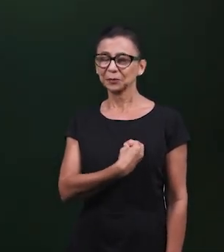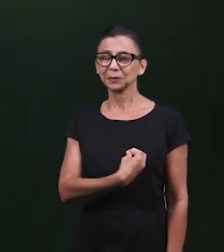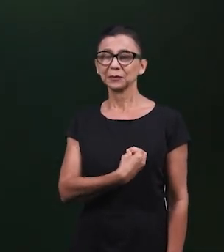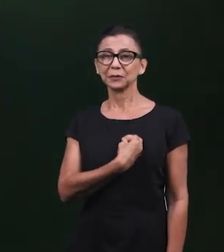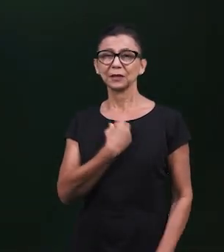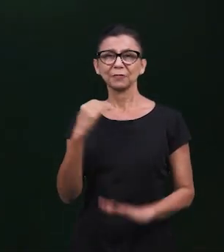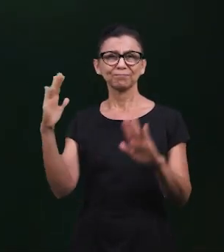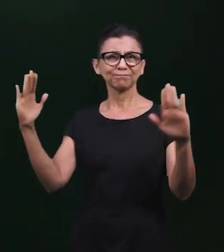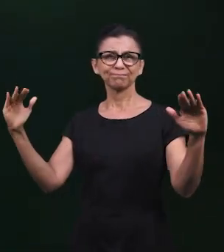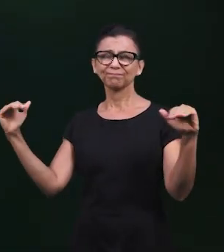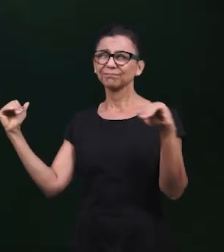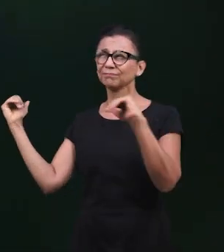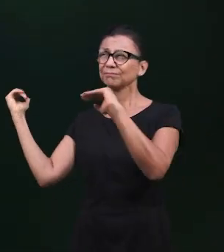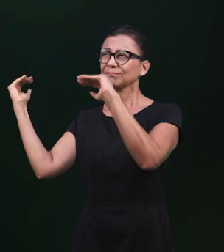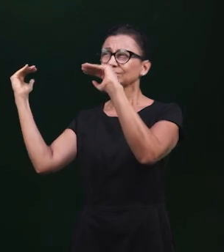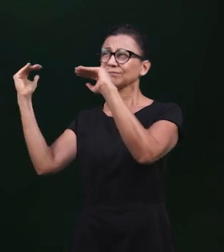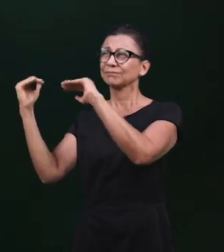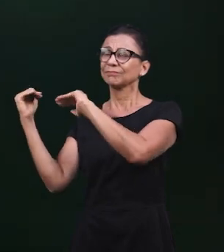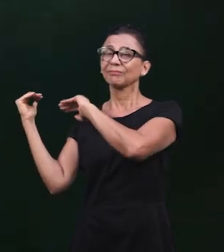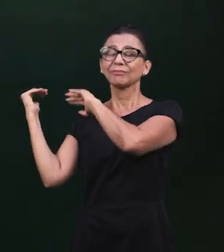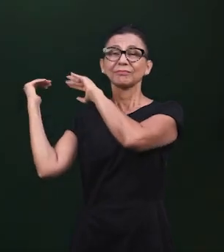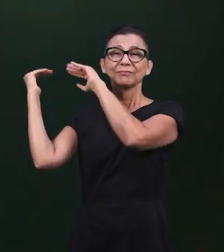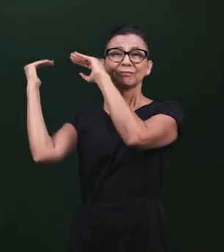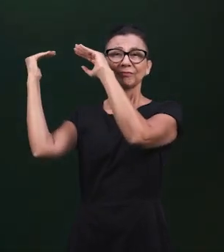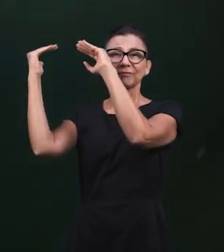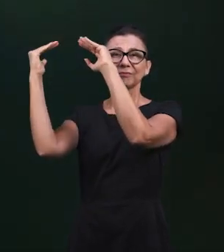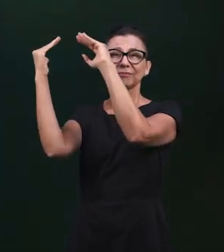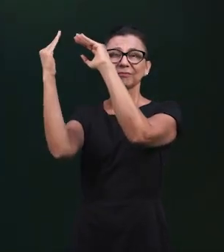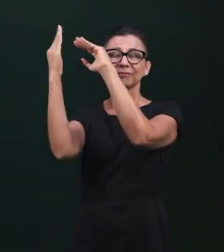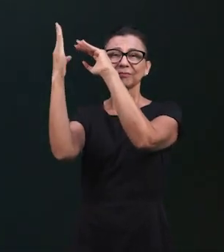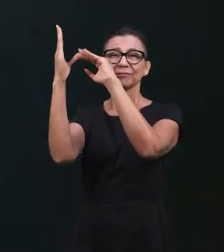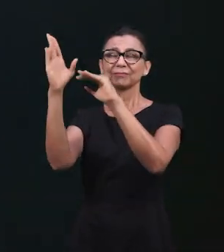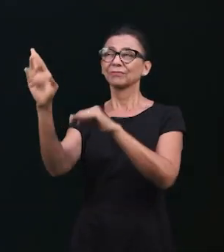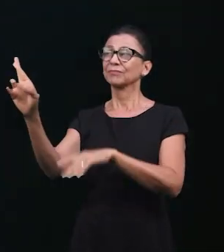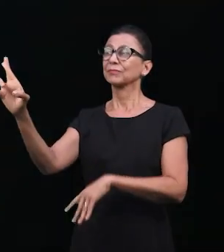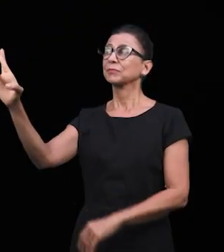Всевышнее благо мы получаем через кровь Его.